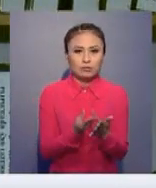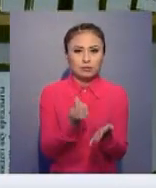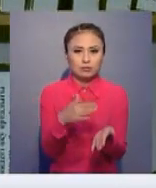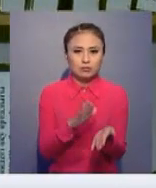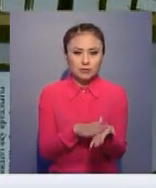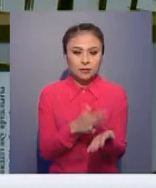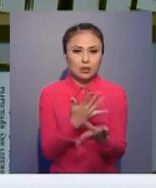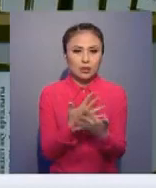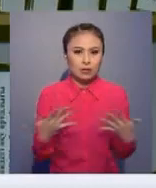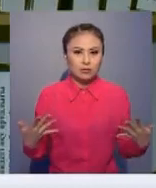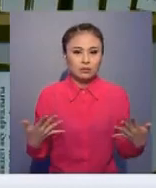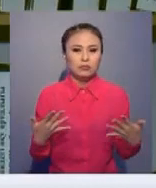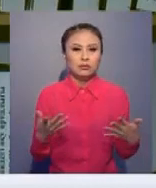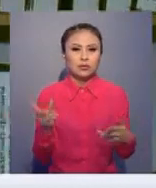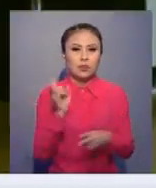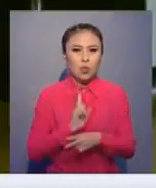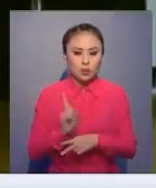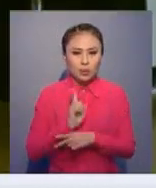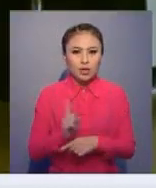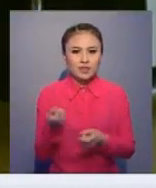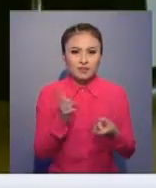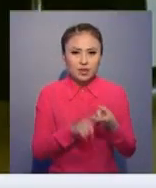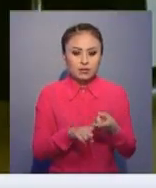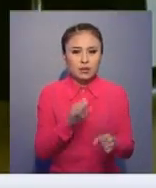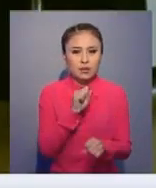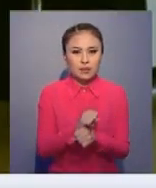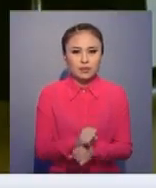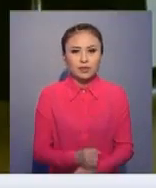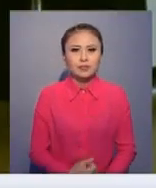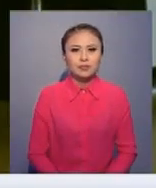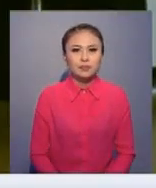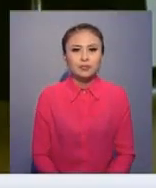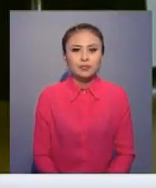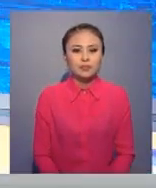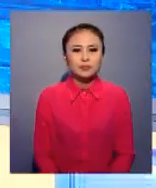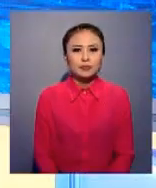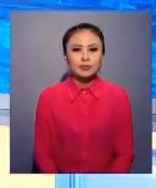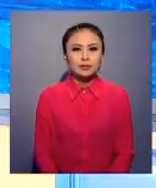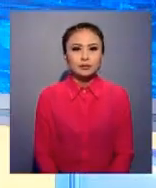ақша бөлінген ақша таусылуына байланысты тоқталды.